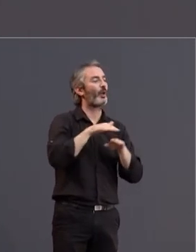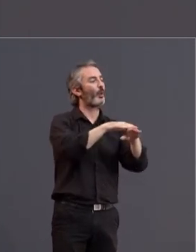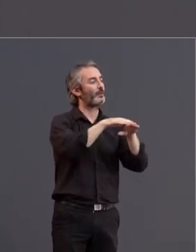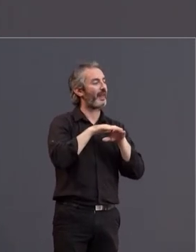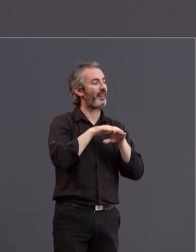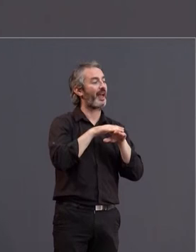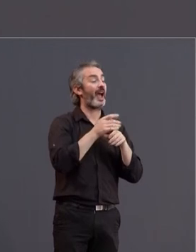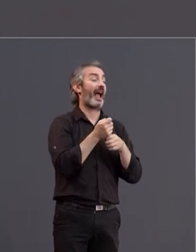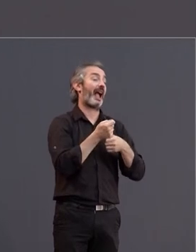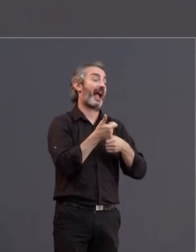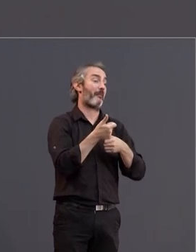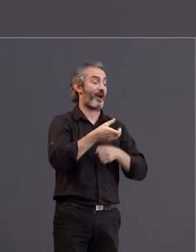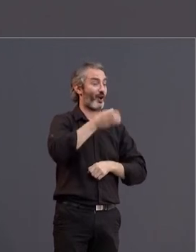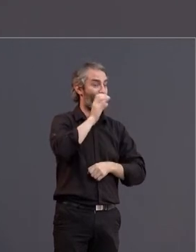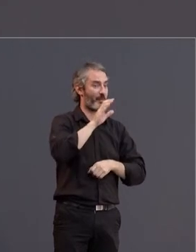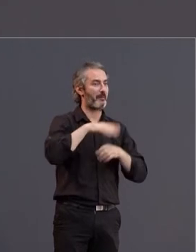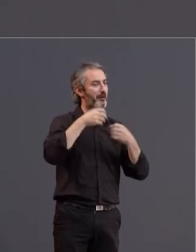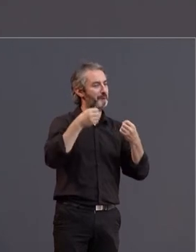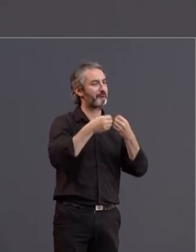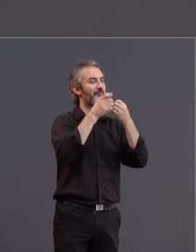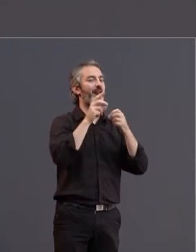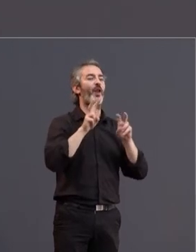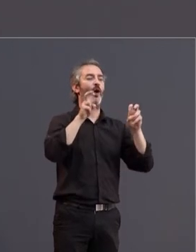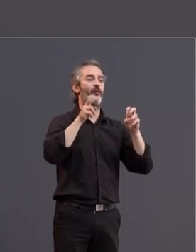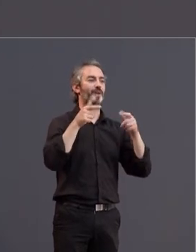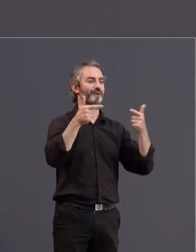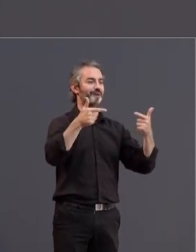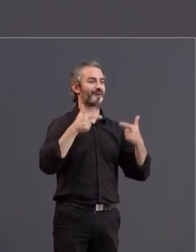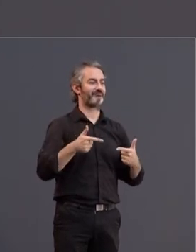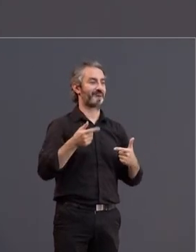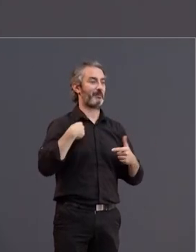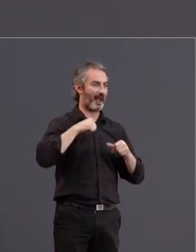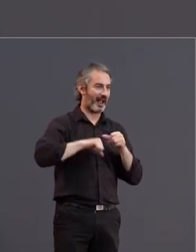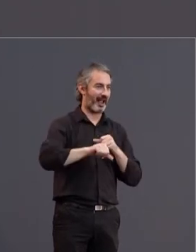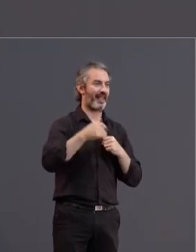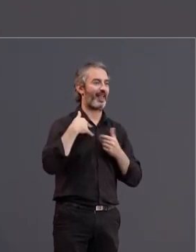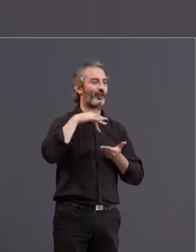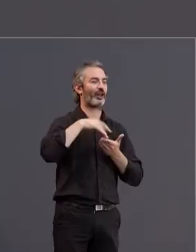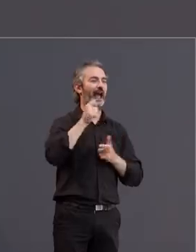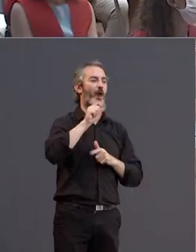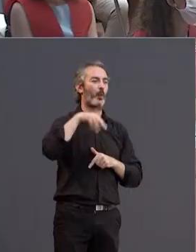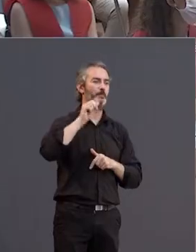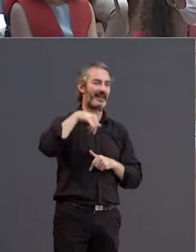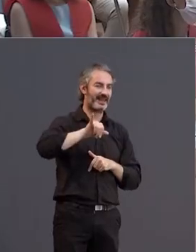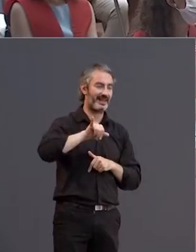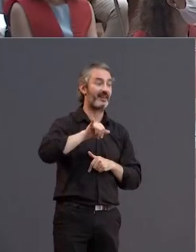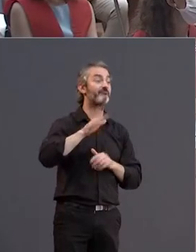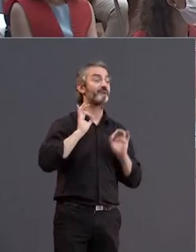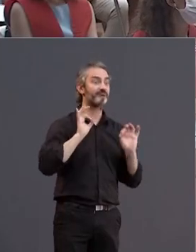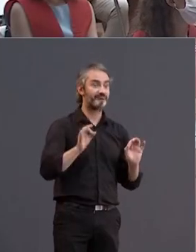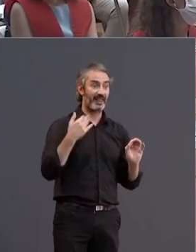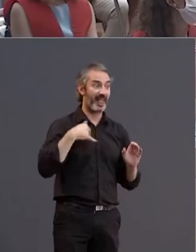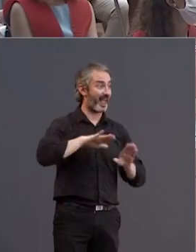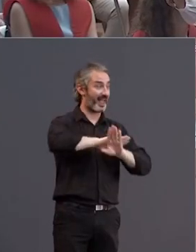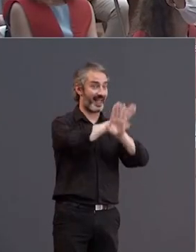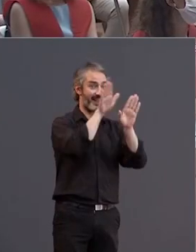copa de cava per celebrar la vostra nova condició d'alumni de la Universitat Pompeu Fabra. Ara sí, hem arribat